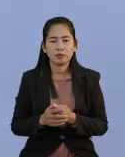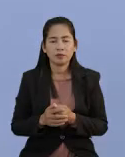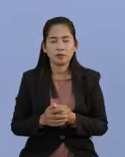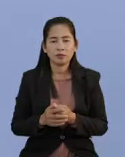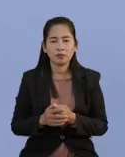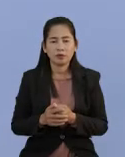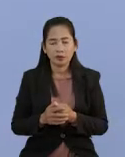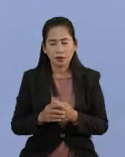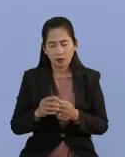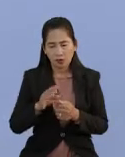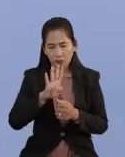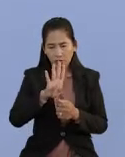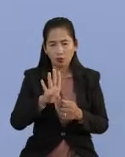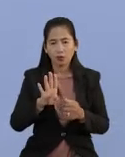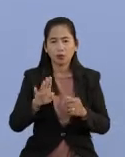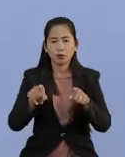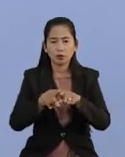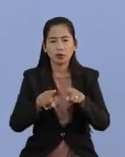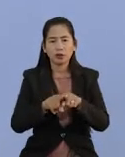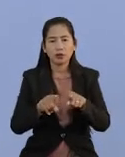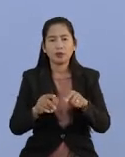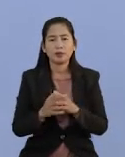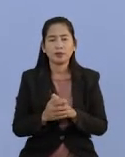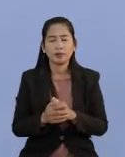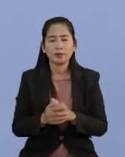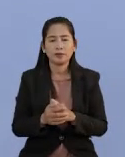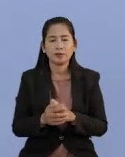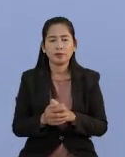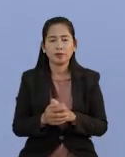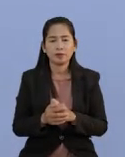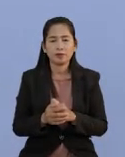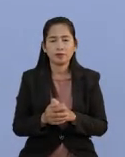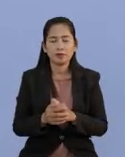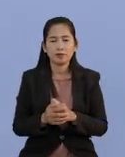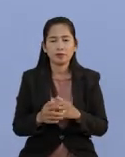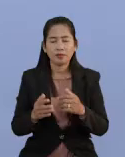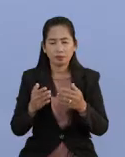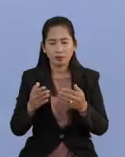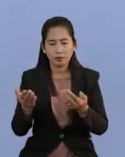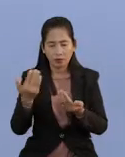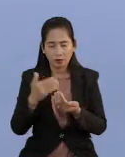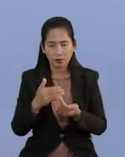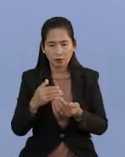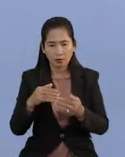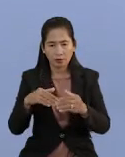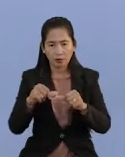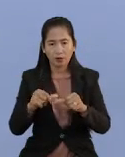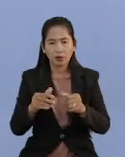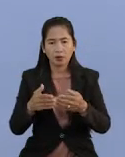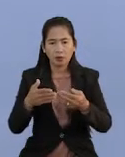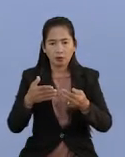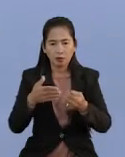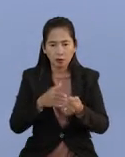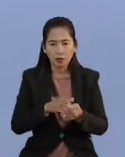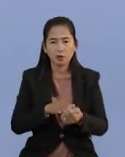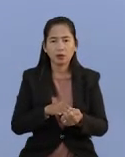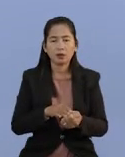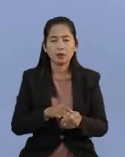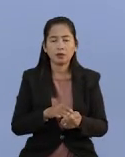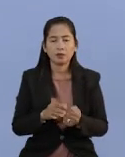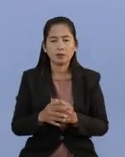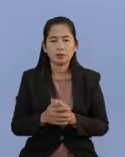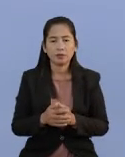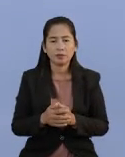ở trên chị buồn chấm này đôi cậu đặt tí pì chà bọn tôi mà tiết nè kêu bọt hai mà cho ăn